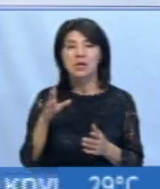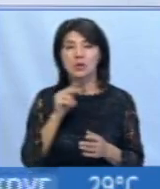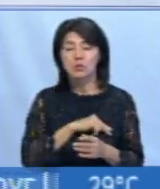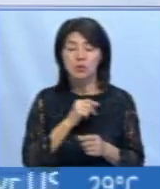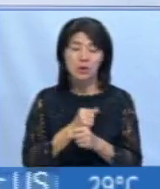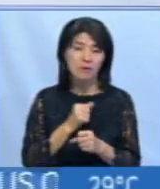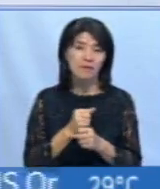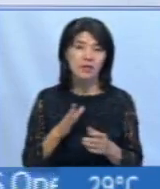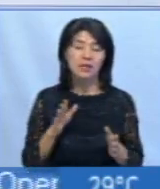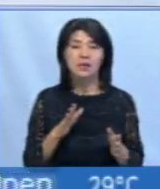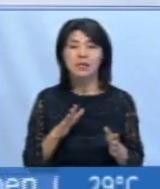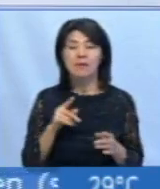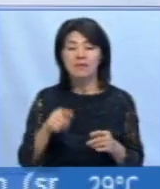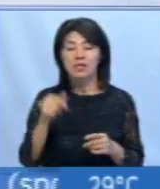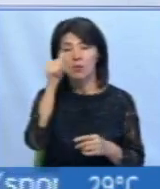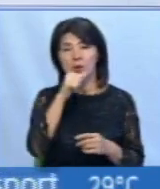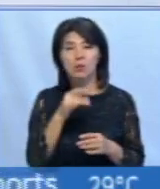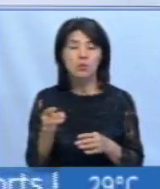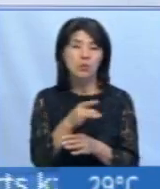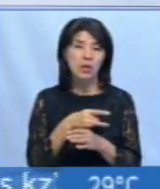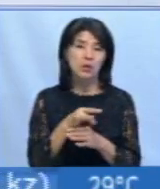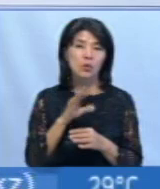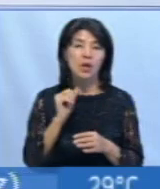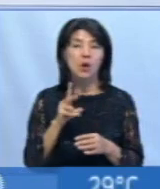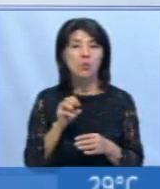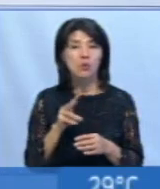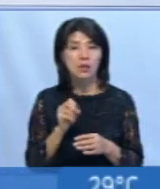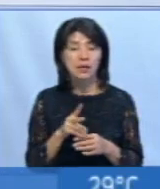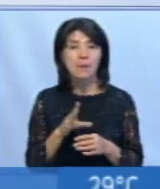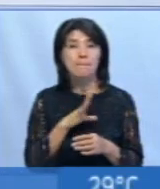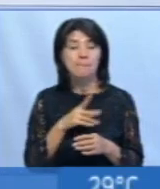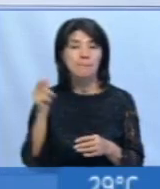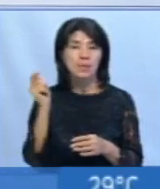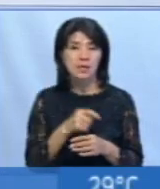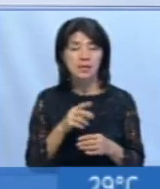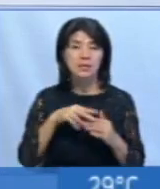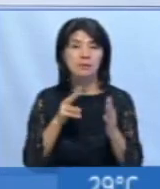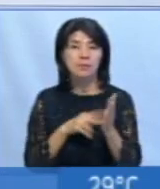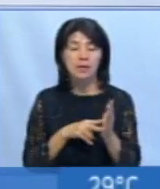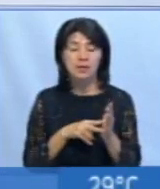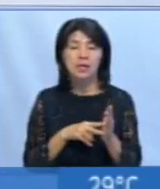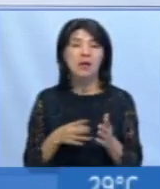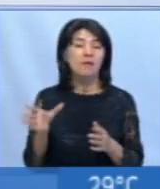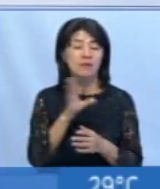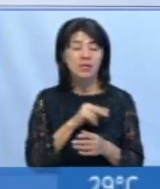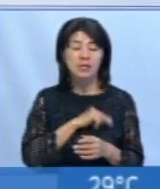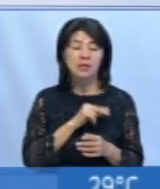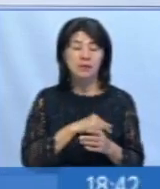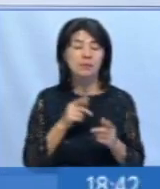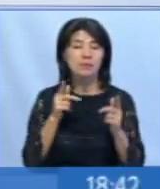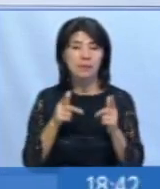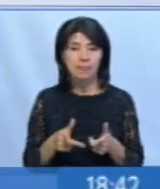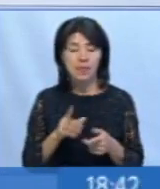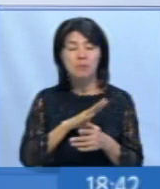году в район Акула из трудоизбыточных регионов страны переехало 17 семей. Все они трудоустроены и обеспечены